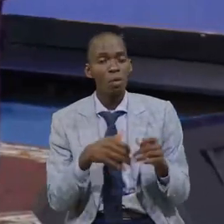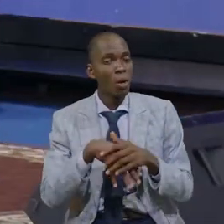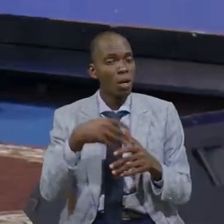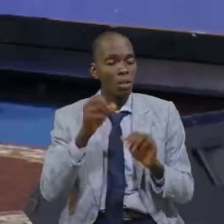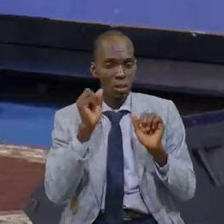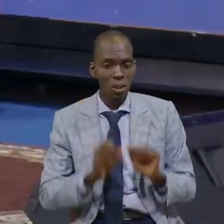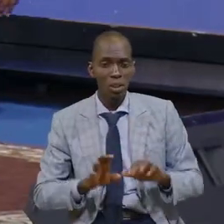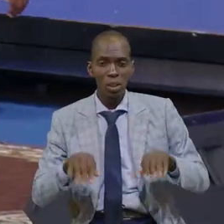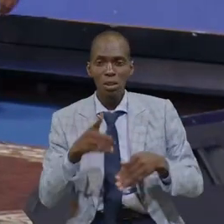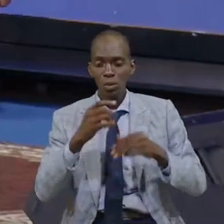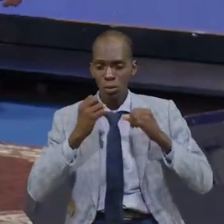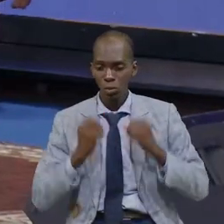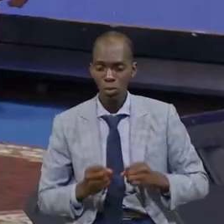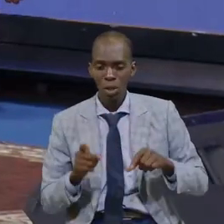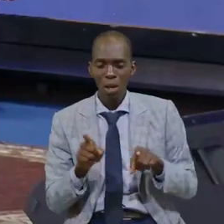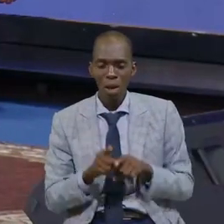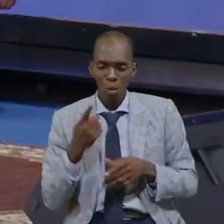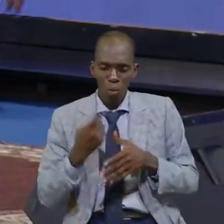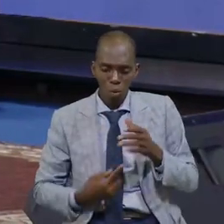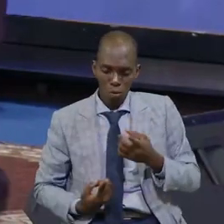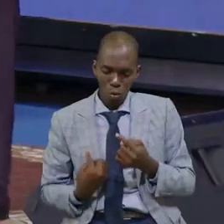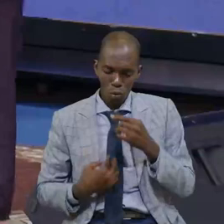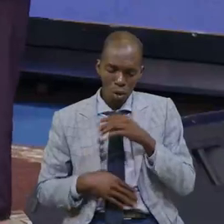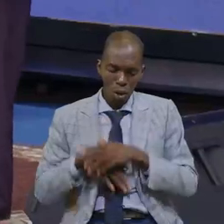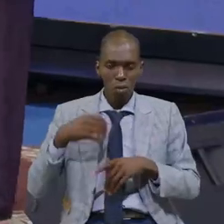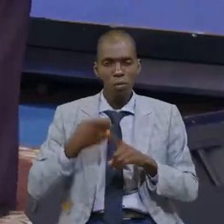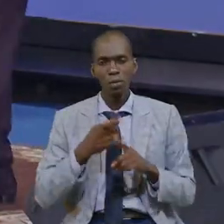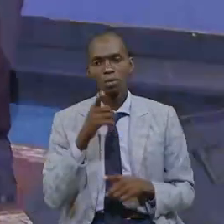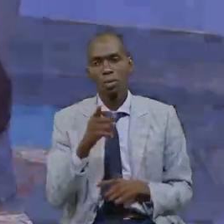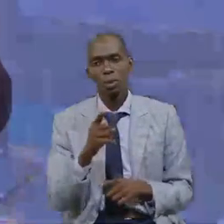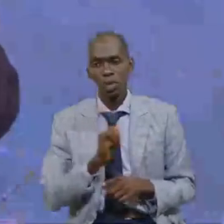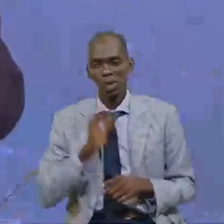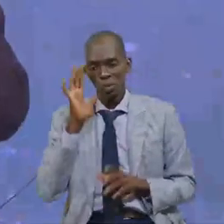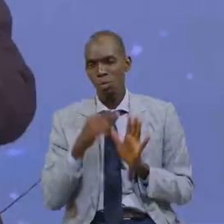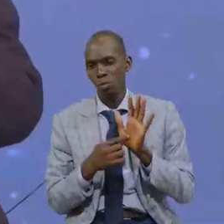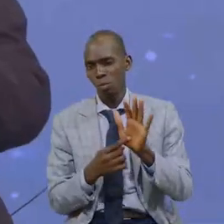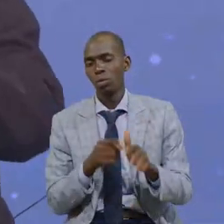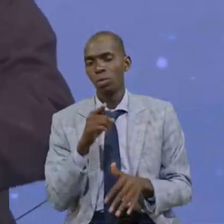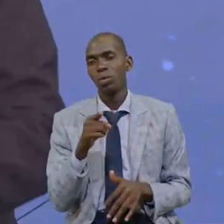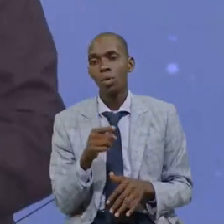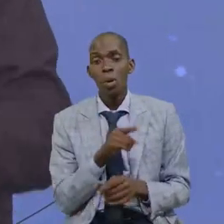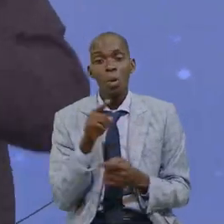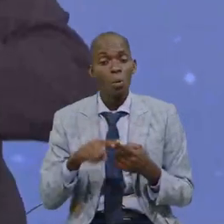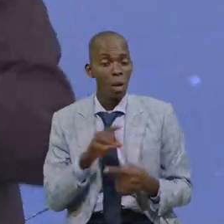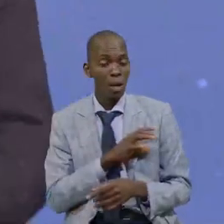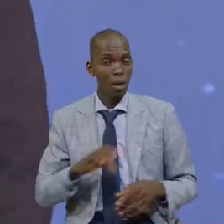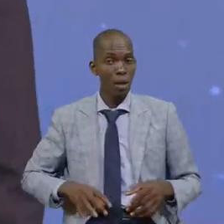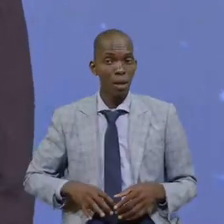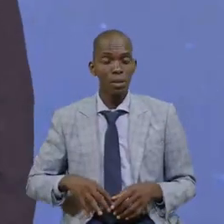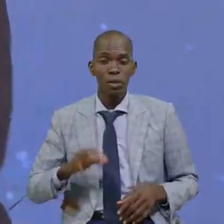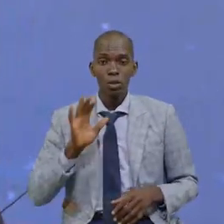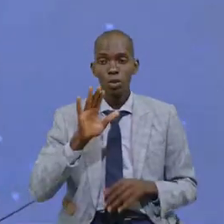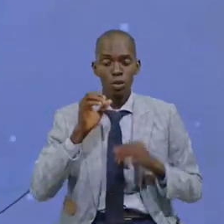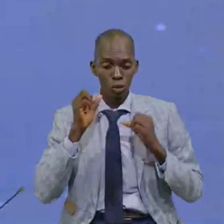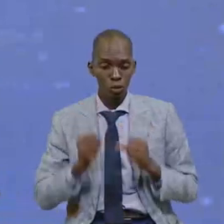rien du dehors ne peut te fortifier plus que ce qui est dedans. Je vais vous montrer cela. Quand Christ, la